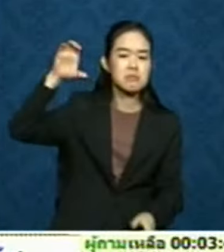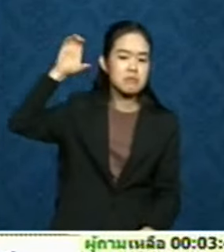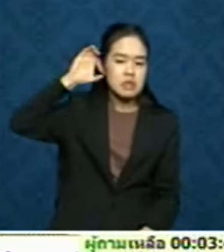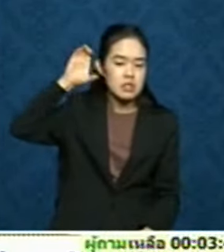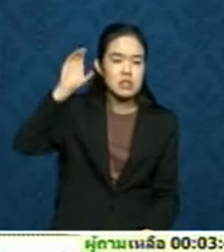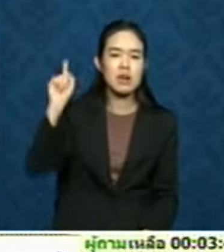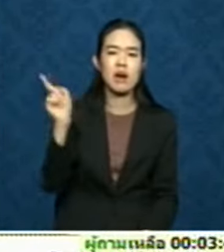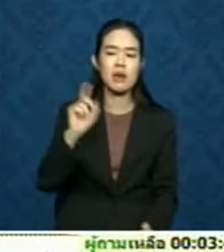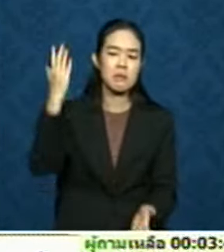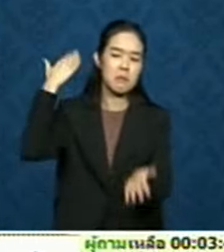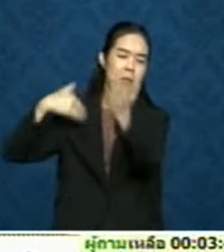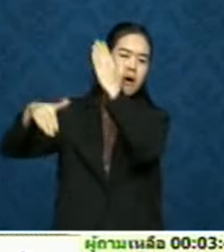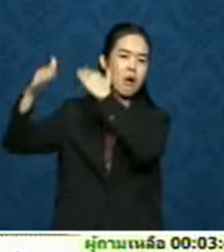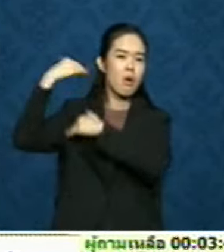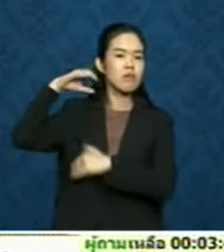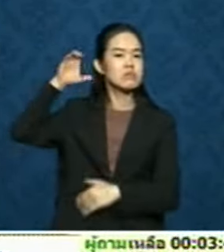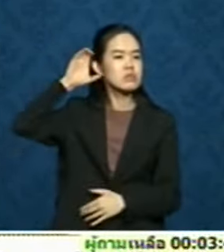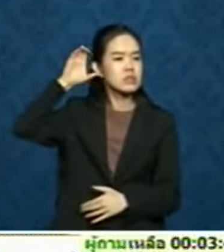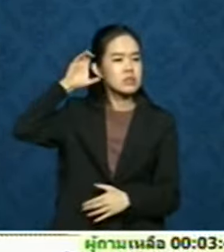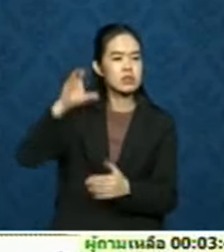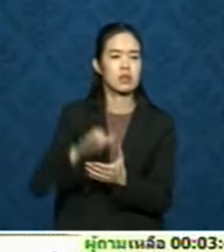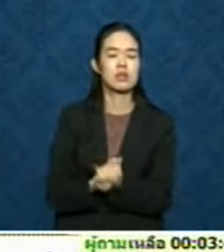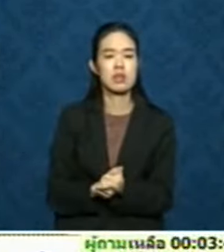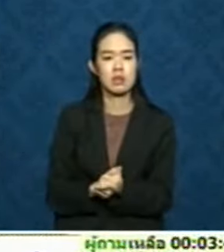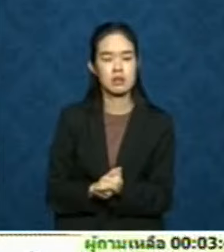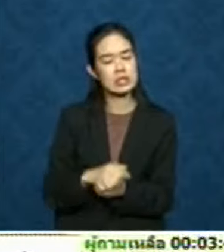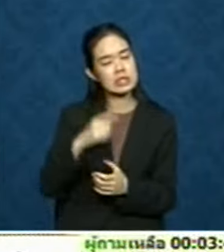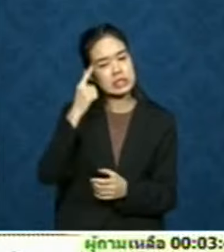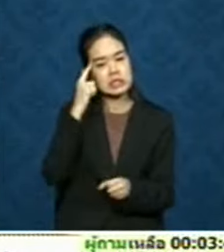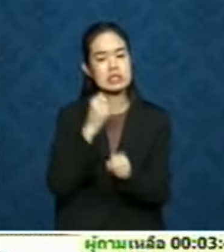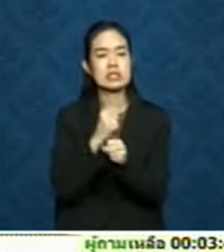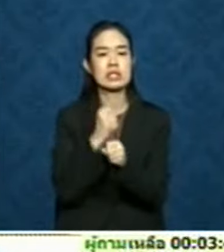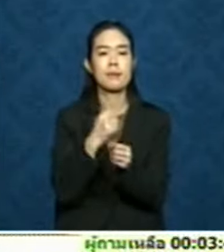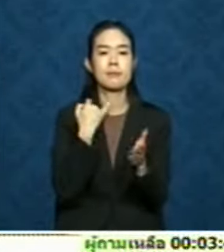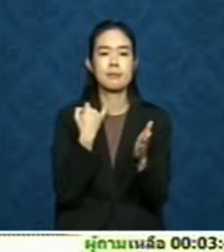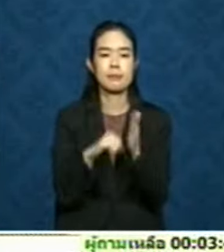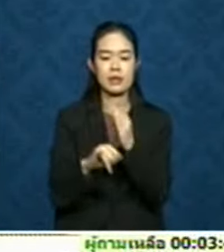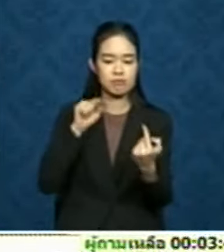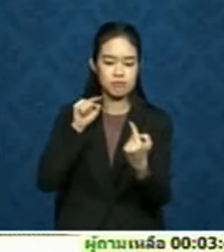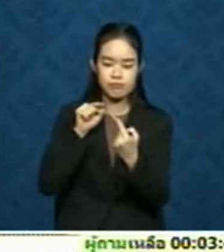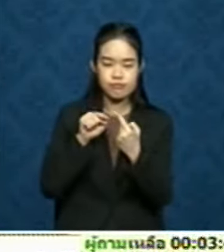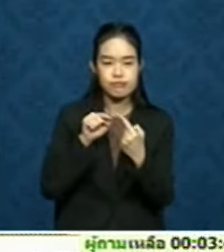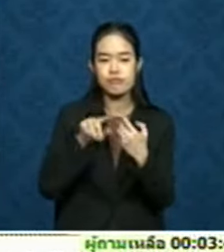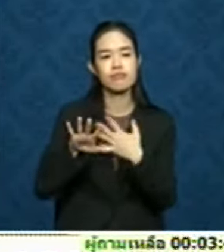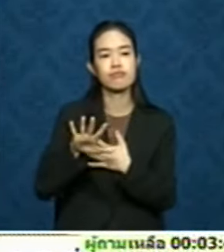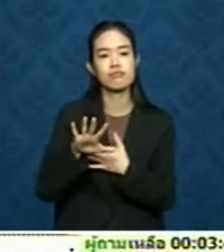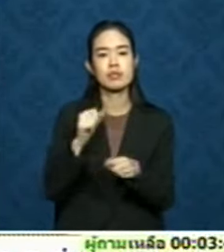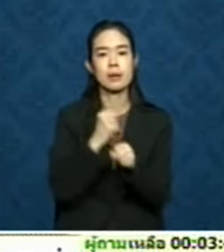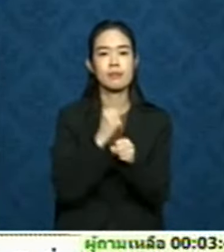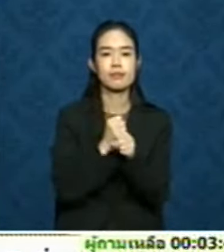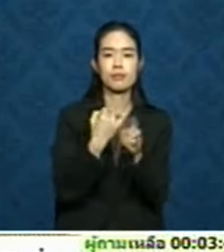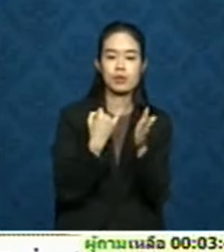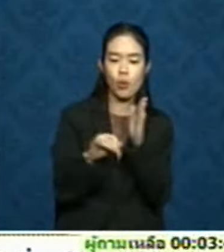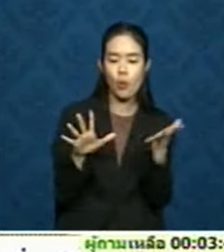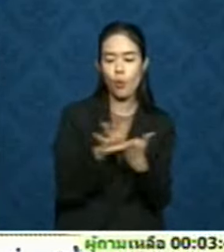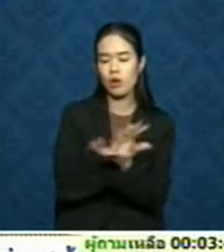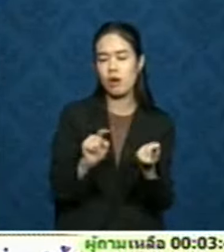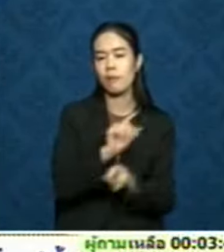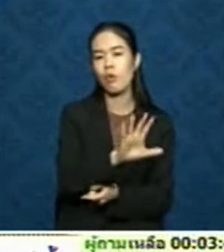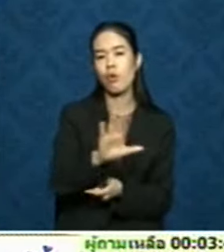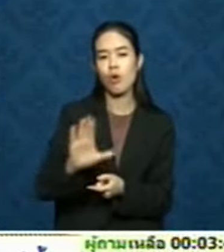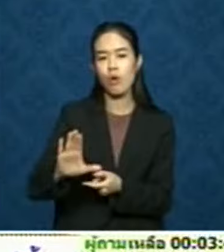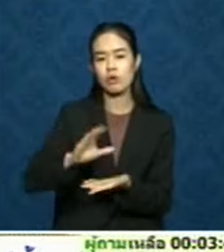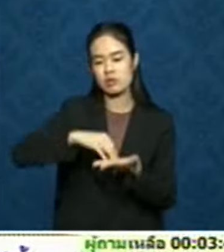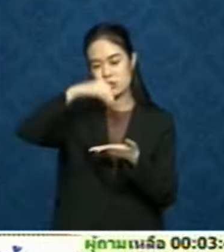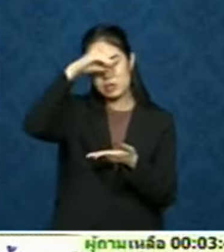านิยมที่ยืนยันนะครับเป็นค่านิยมที่ผิดไม่เหมาะสมไม่ถูกต้องนะครับเพราะฉะนั้นเราต้องตัดปัญหาโด